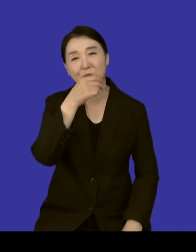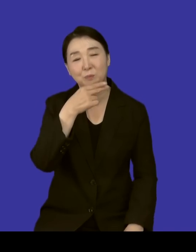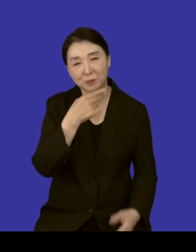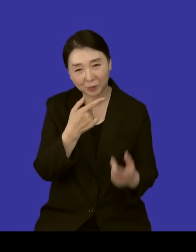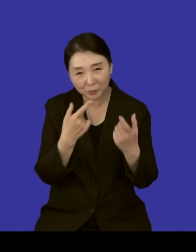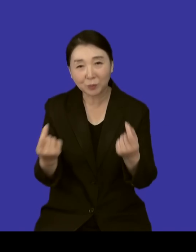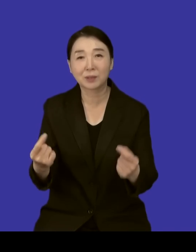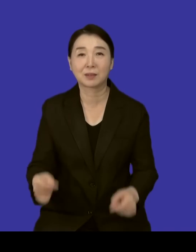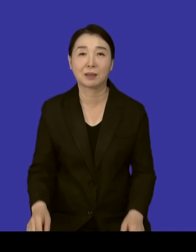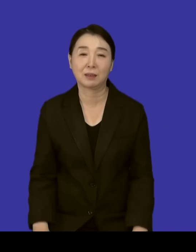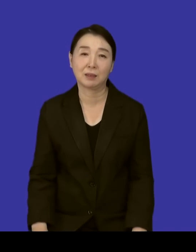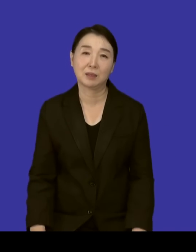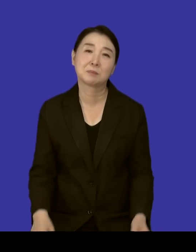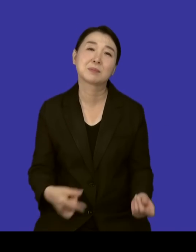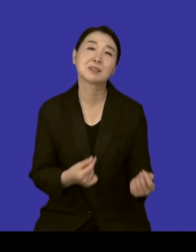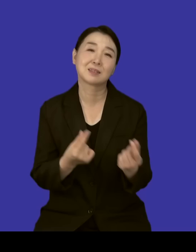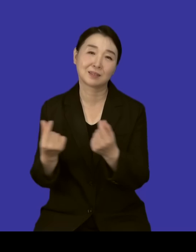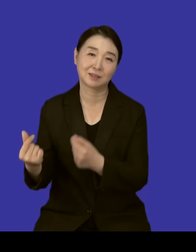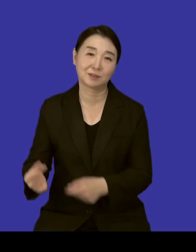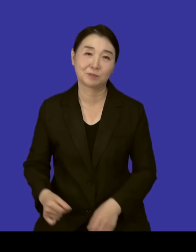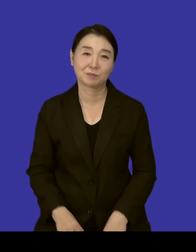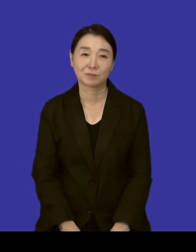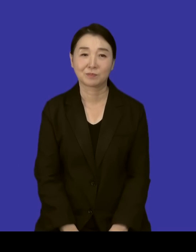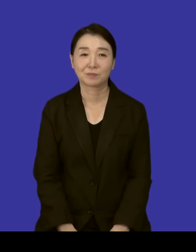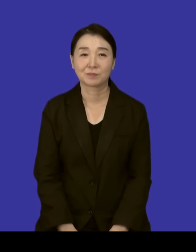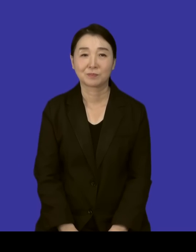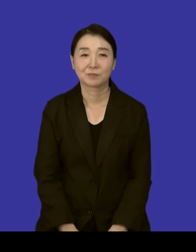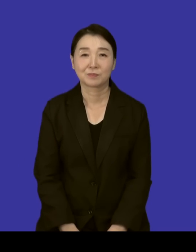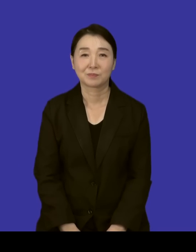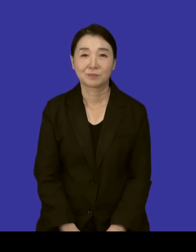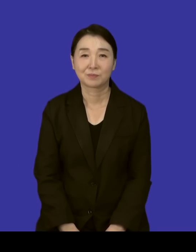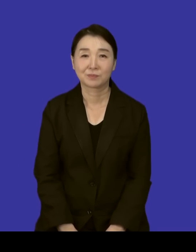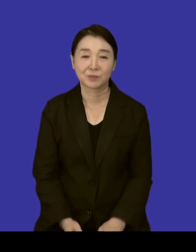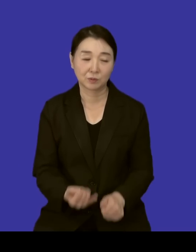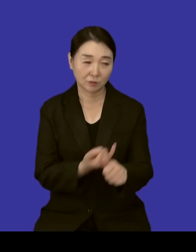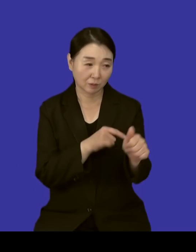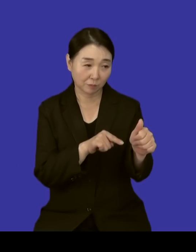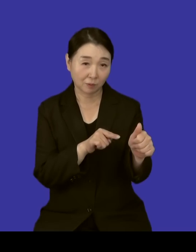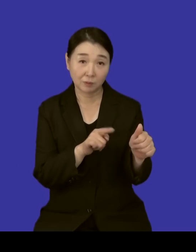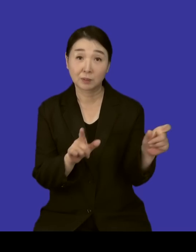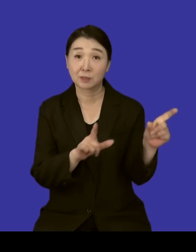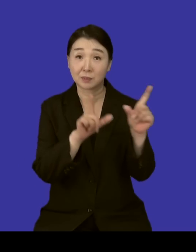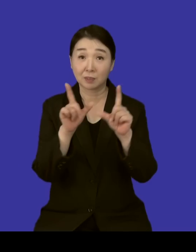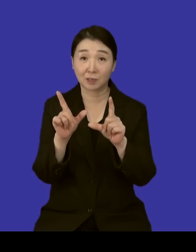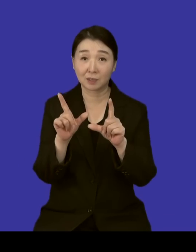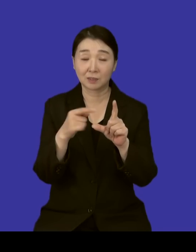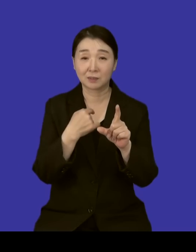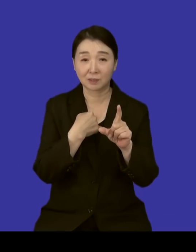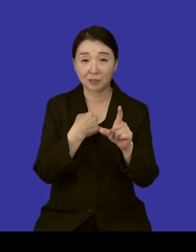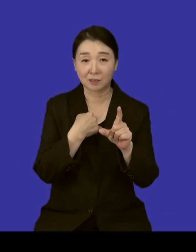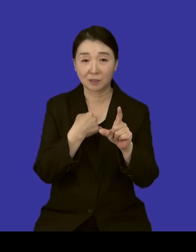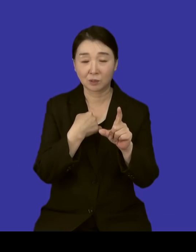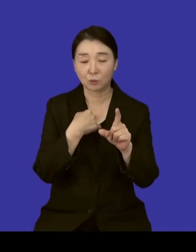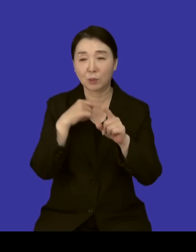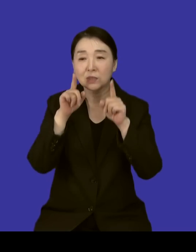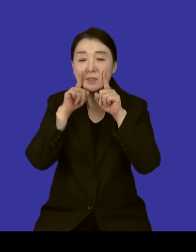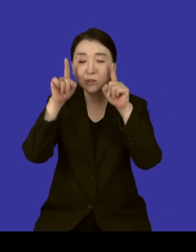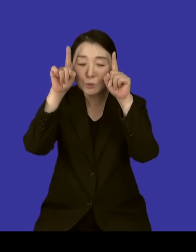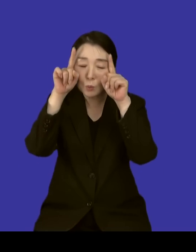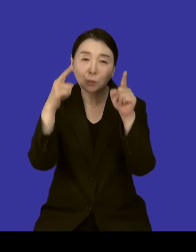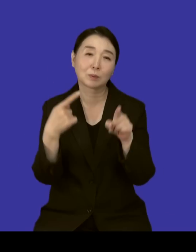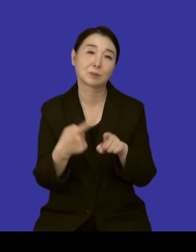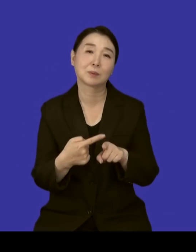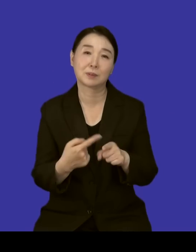피나 다 거기서 거긴데 그러니까 이제 이 남편하고 살면서 제가 지옥을 경험했다